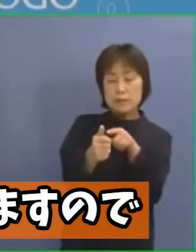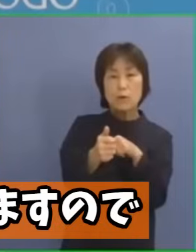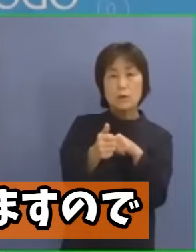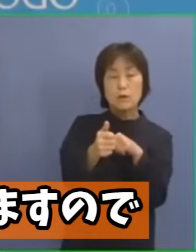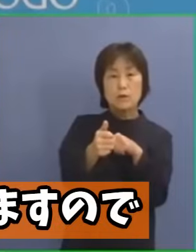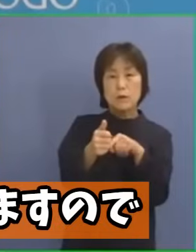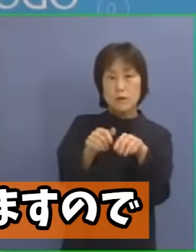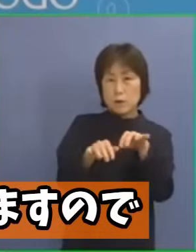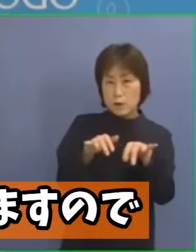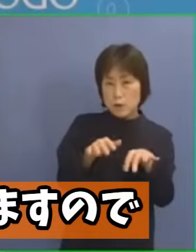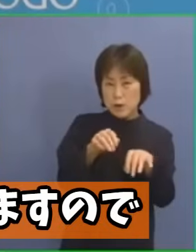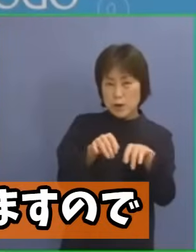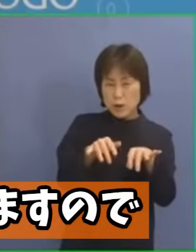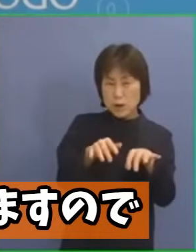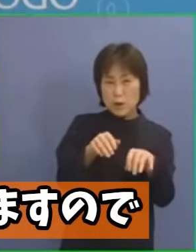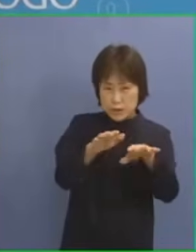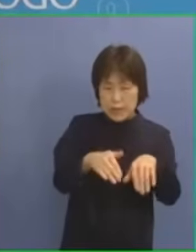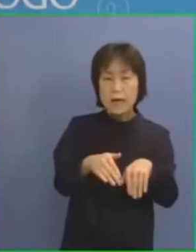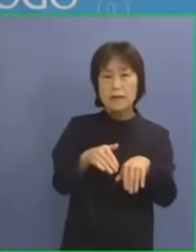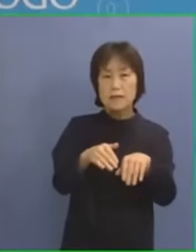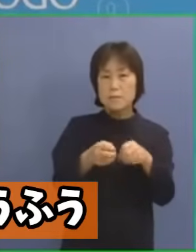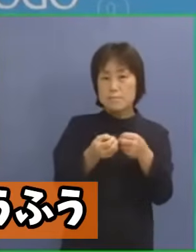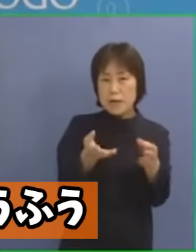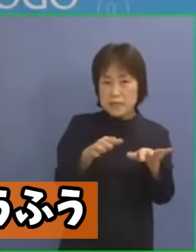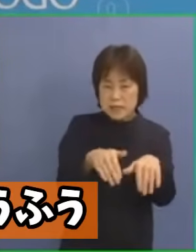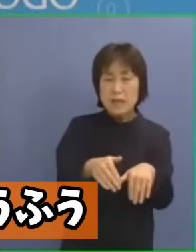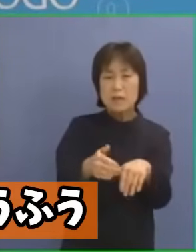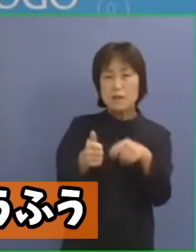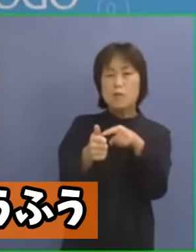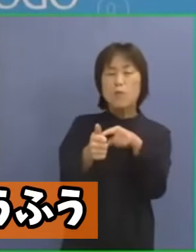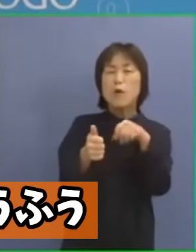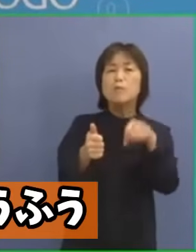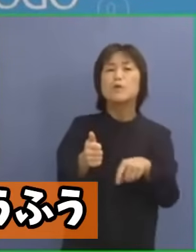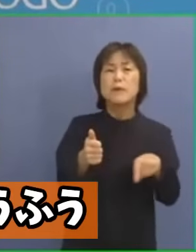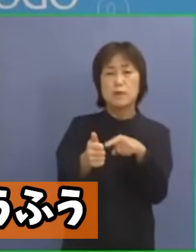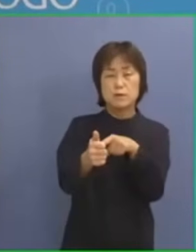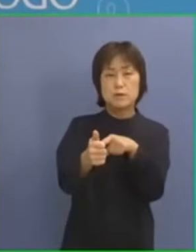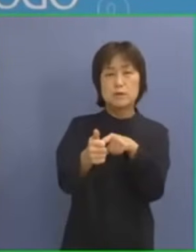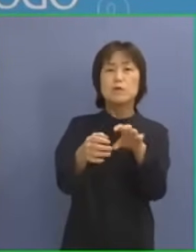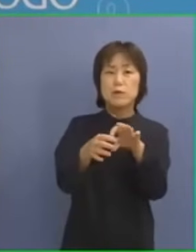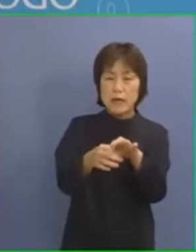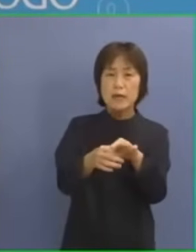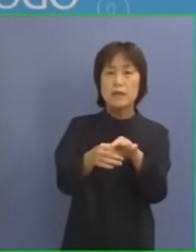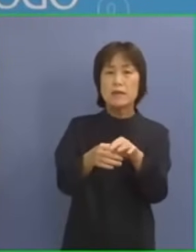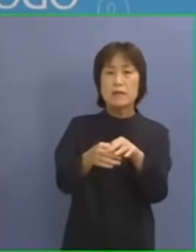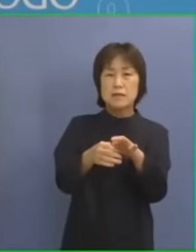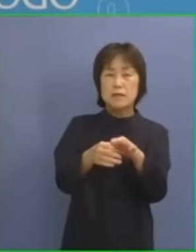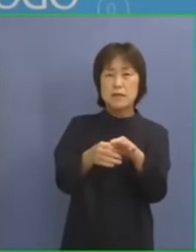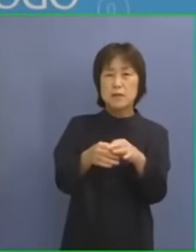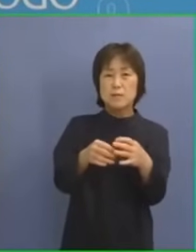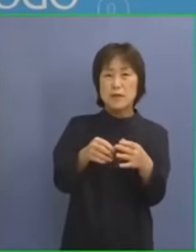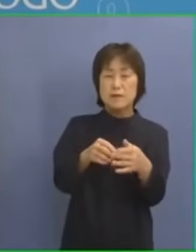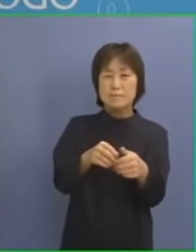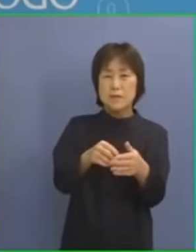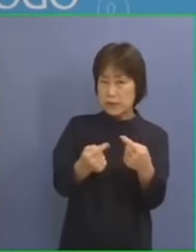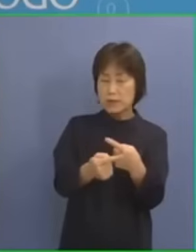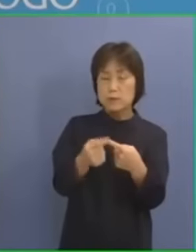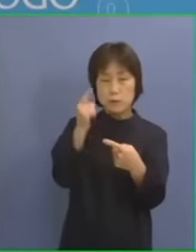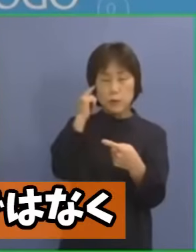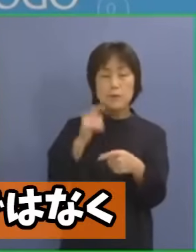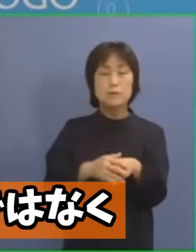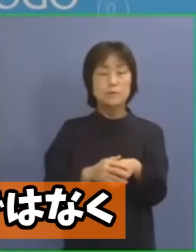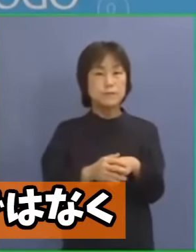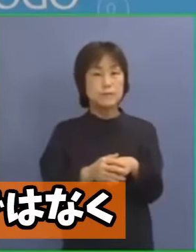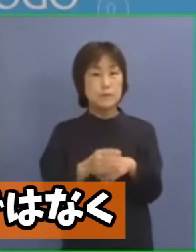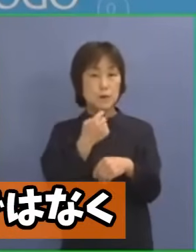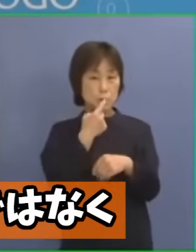と一定のルフを認めてますので、まあ、懲戒処分を行うことになるというふうに考えています。 わかりました。であとすいません、